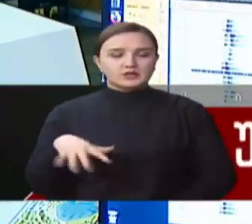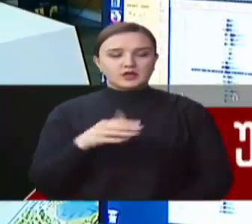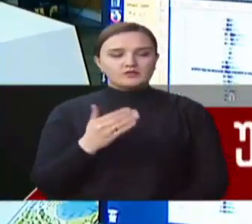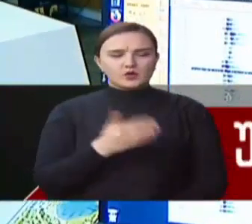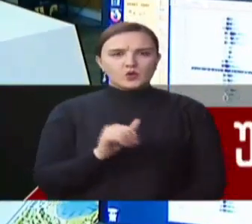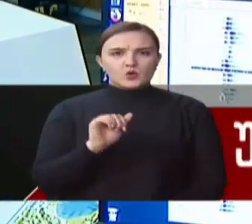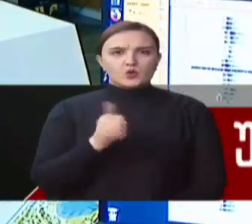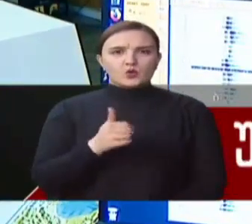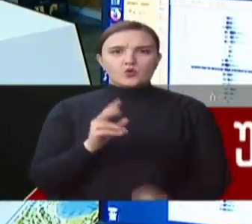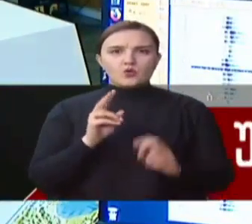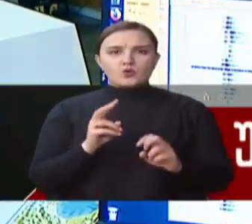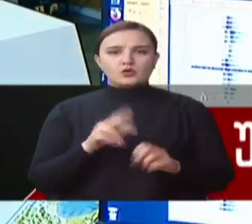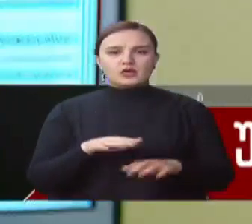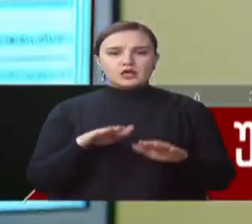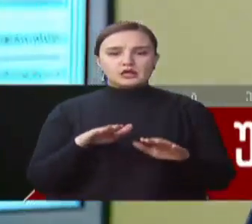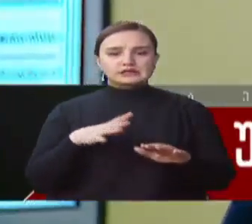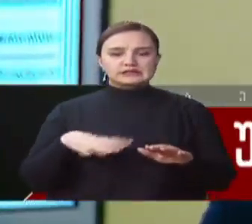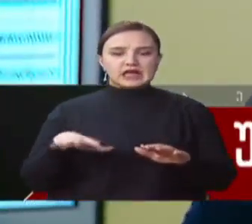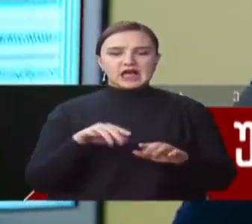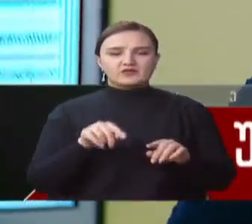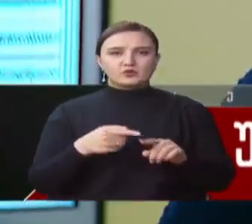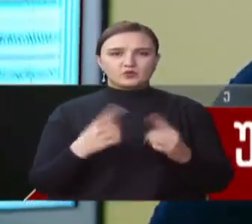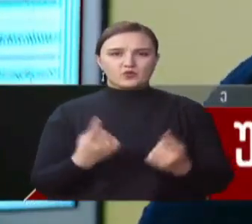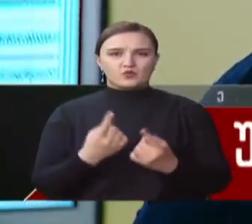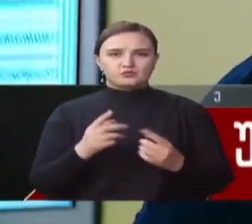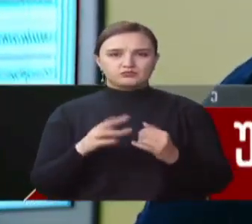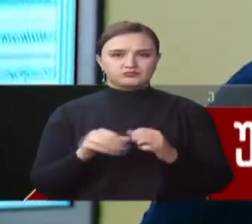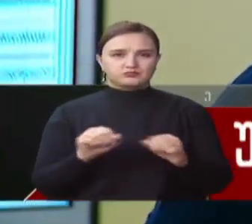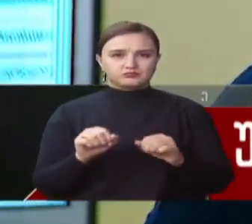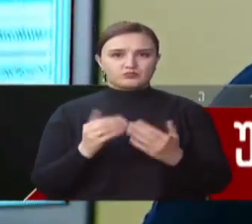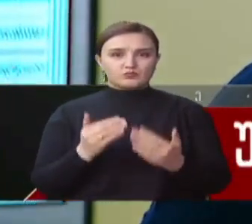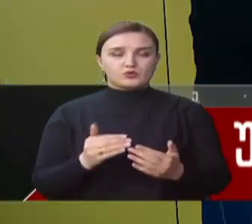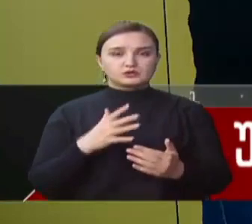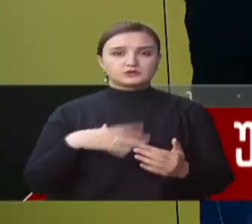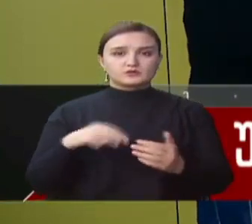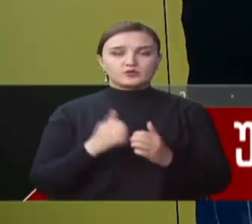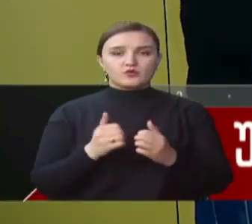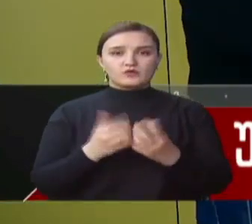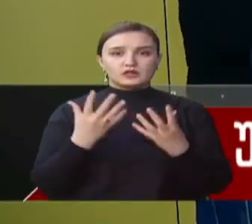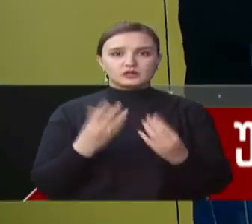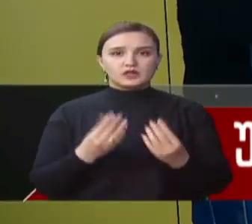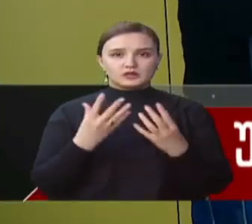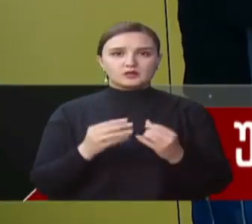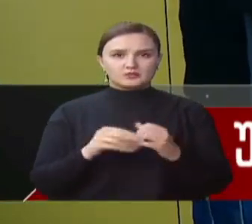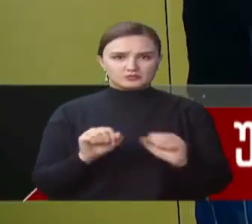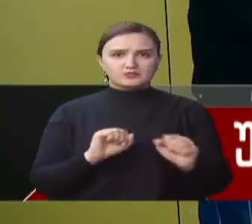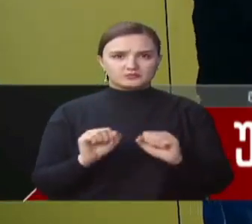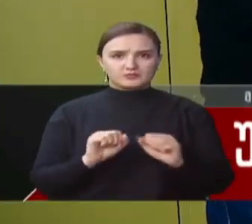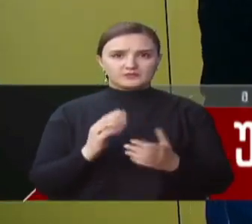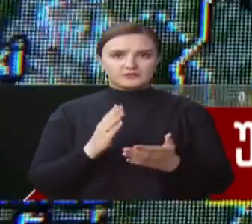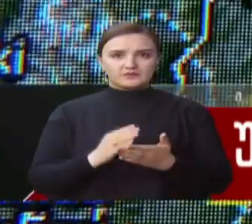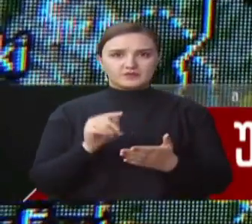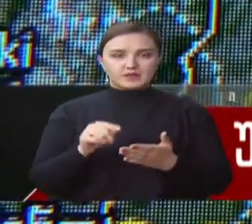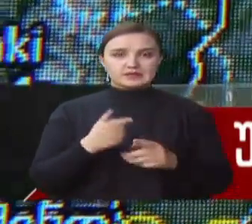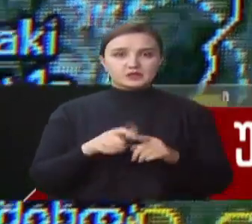روگرت سیس مورد اکت اوریزون استویس چه اولی مولنا ساکرتولو شی قابل دغدغه اتهولو بیت میتس فرخته با تومتا اسینی